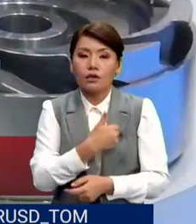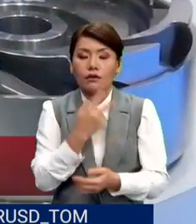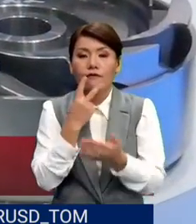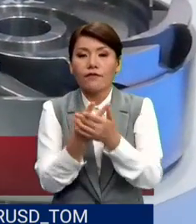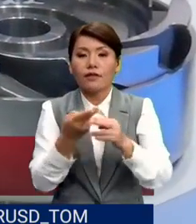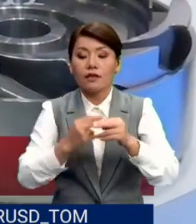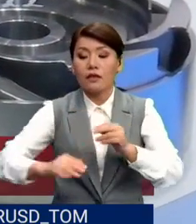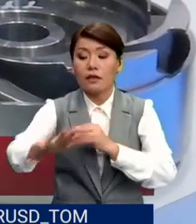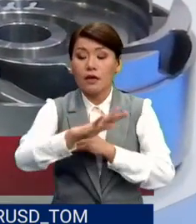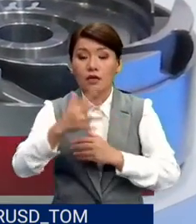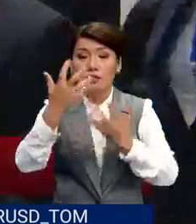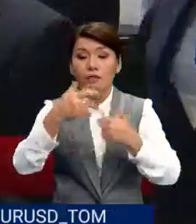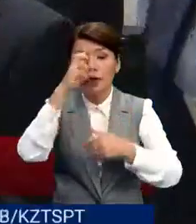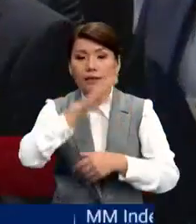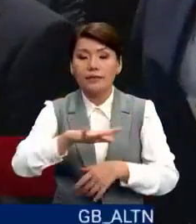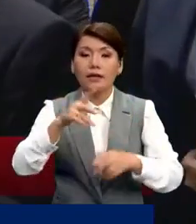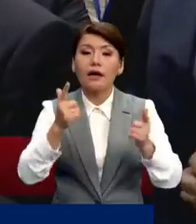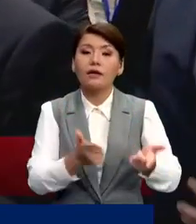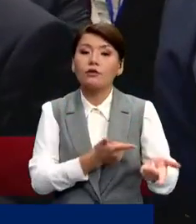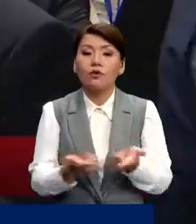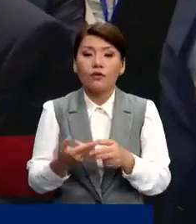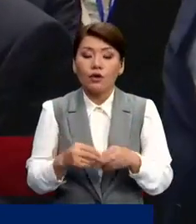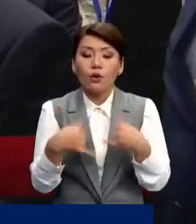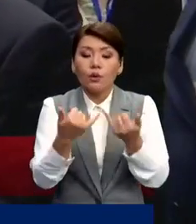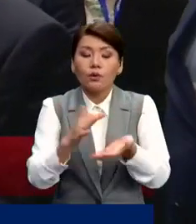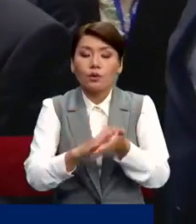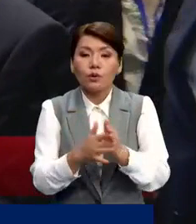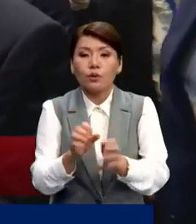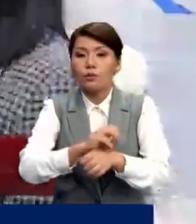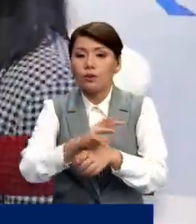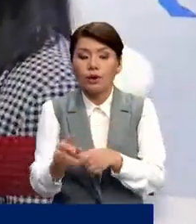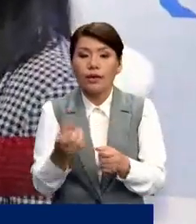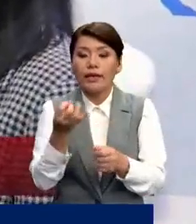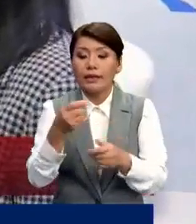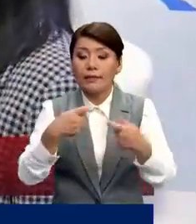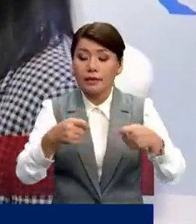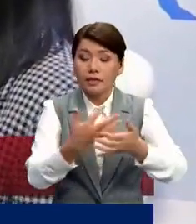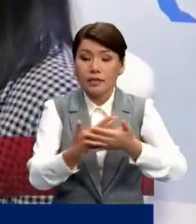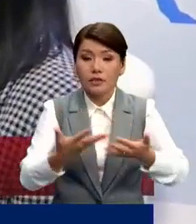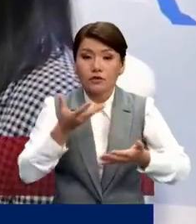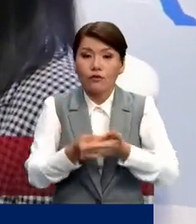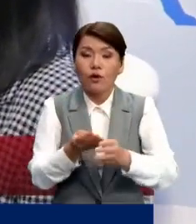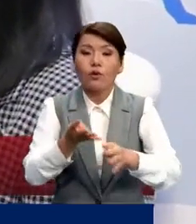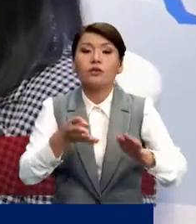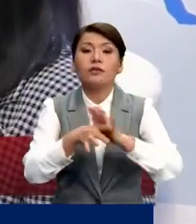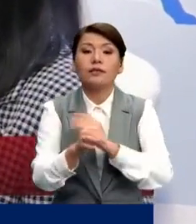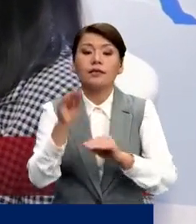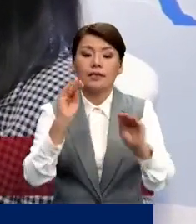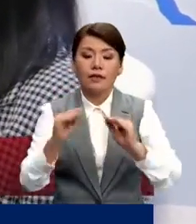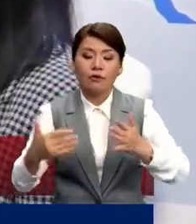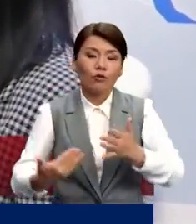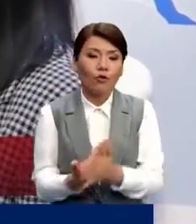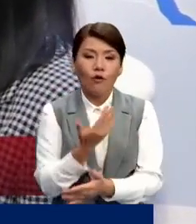170 предприятий, которые бы хотели видеть на территории нашей страны. Казахстан готов предоставить условия для их деятельности и рынок, что в